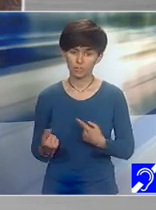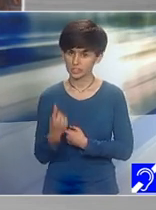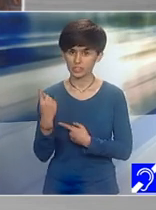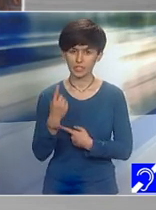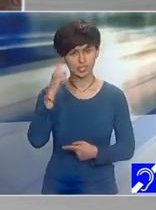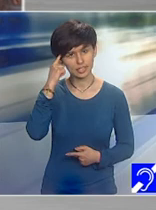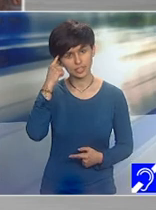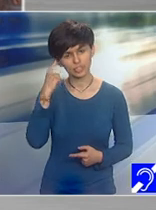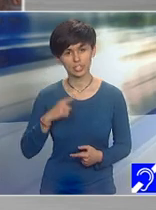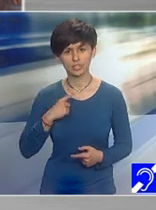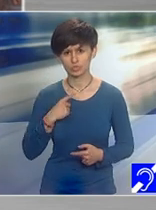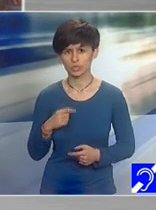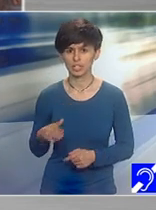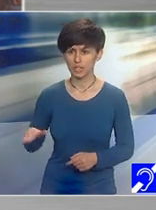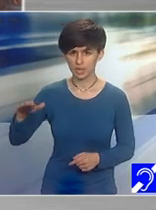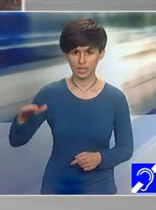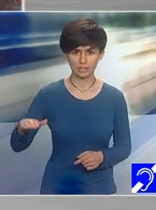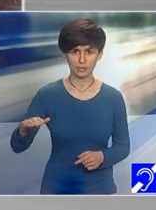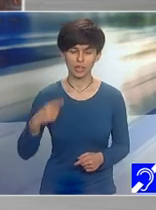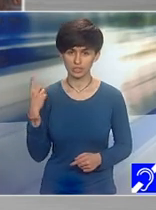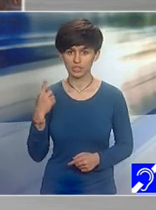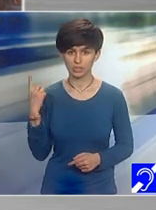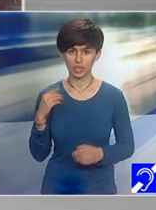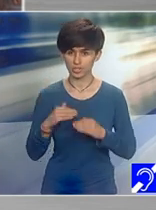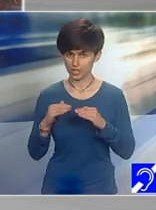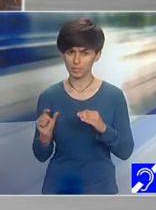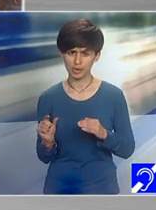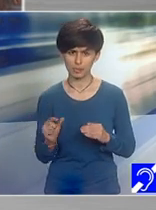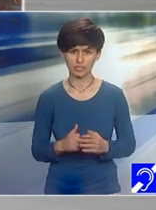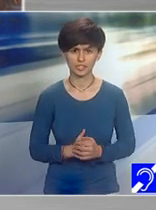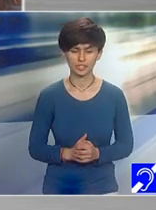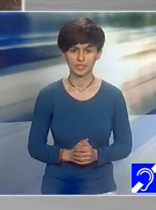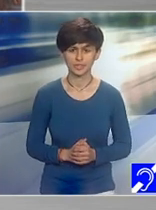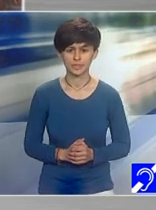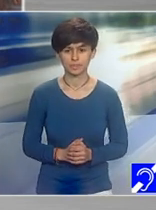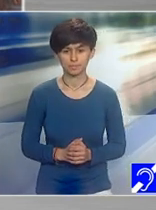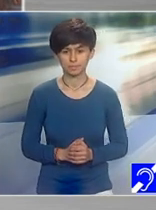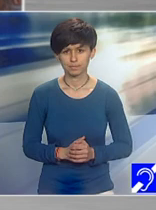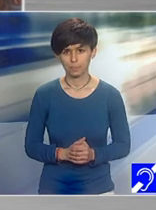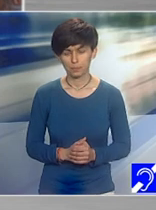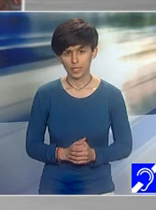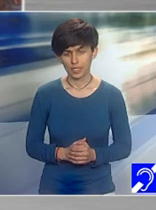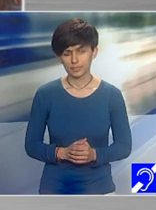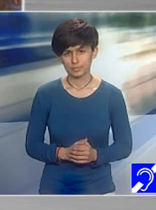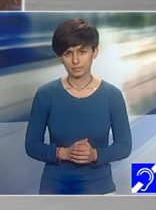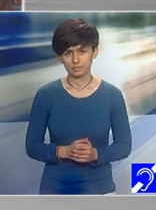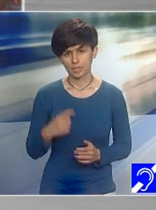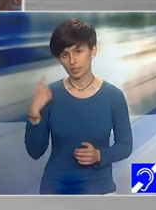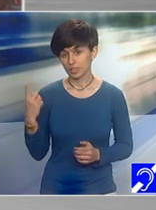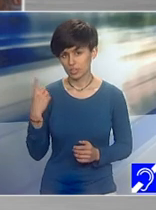există asemenea parcări, chiar și la orașe mult mai mici de 100.000 de locuitori, se justifică în condițiile în care nu este un